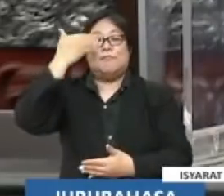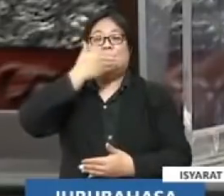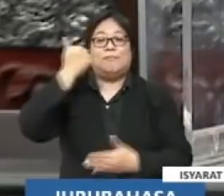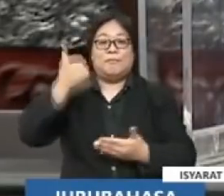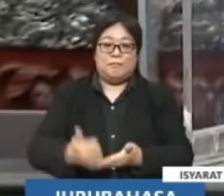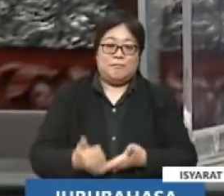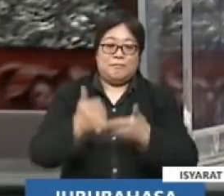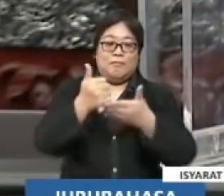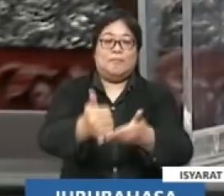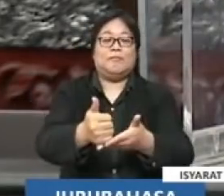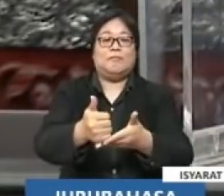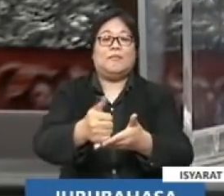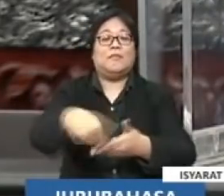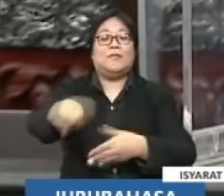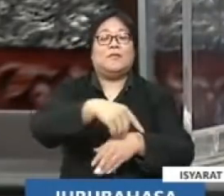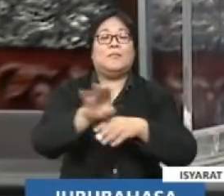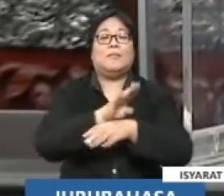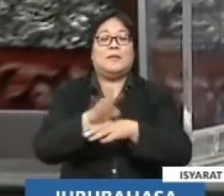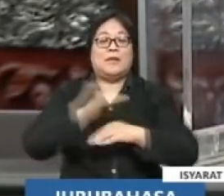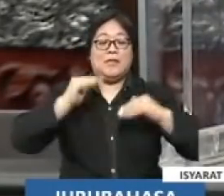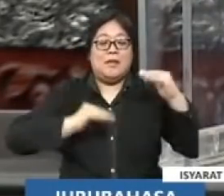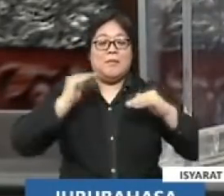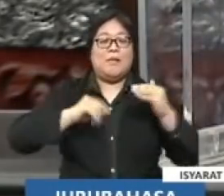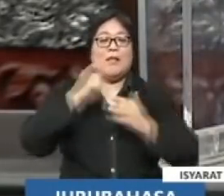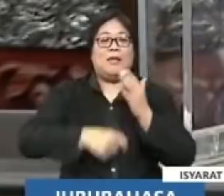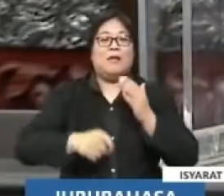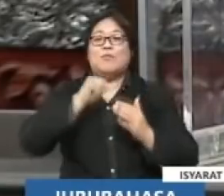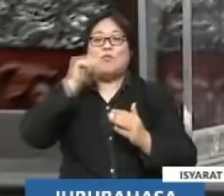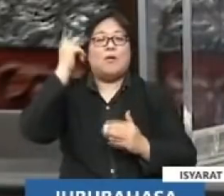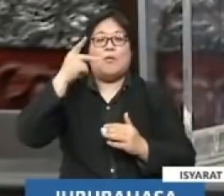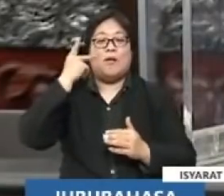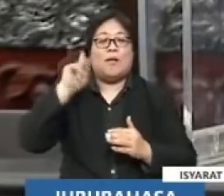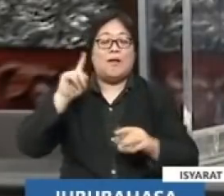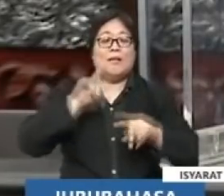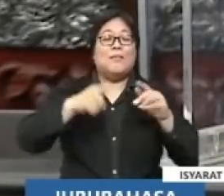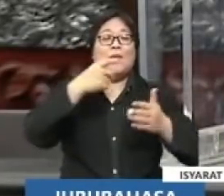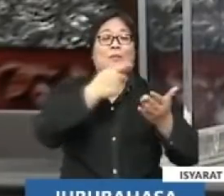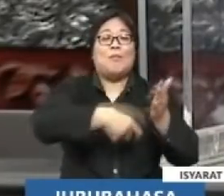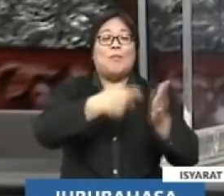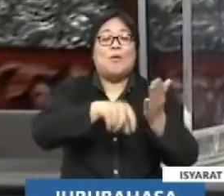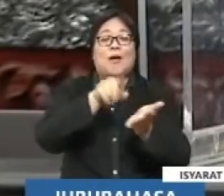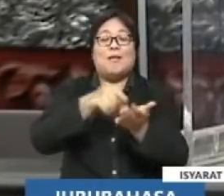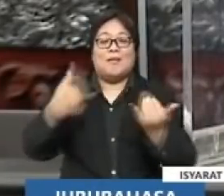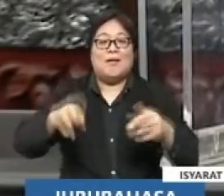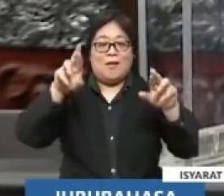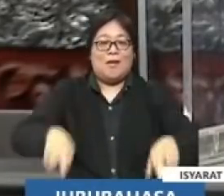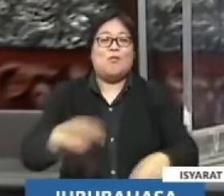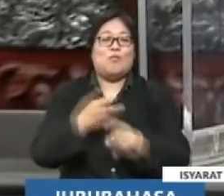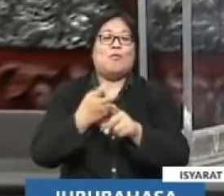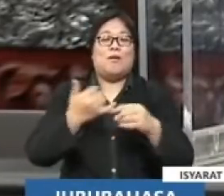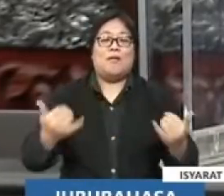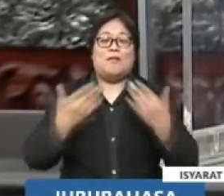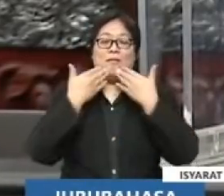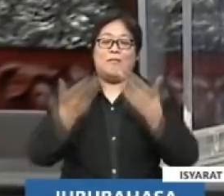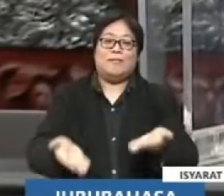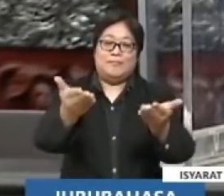baik bantu penternak ini stabilkan harga, bukan stabilkan politik, stabilkan harga sebab rakyat tengah susah sekarang ini.